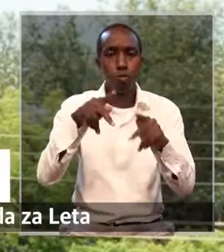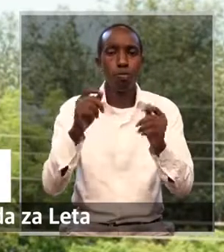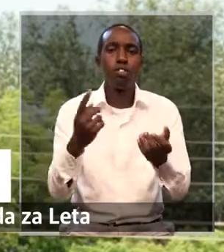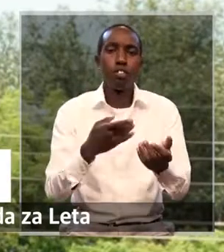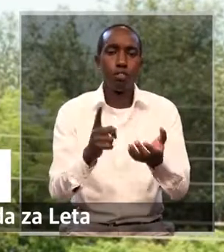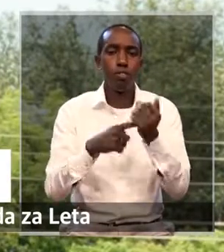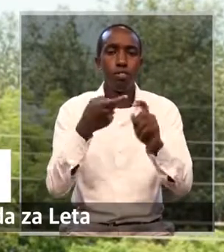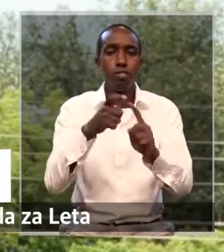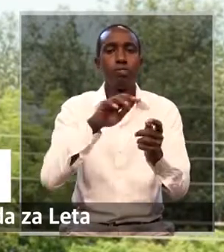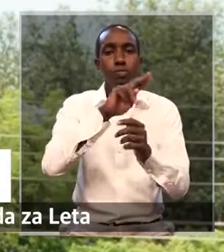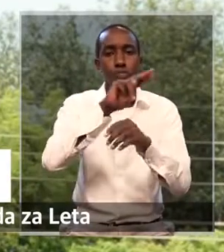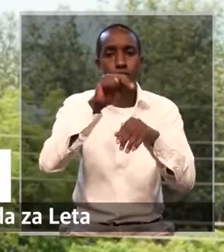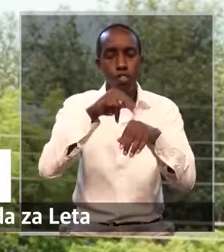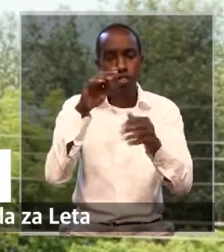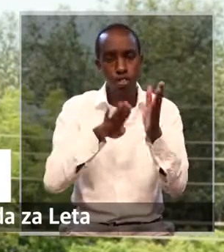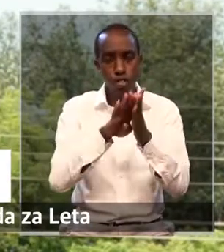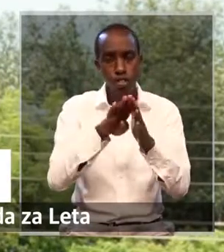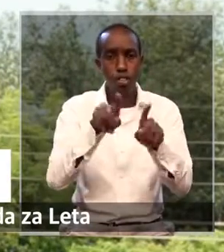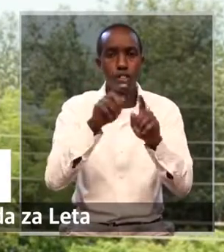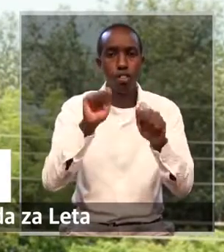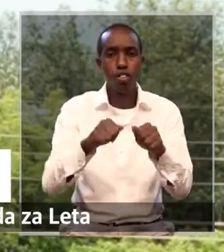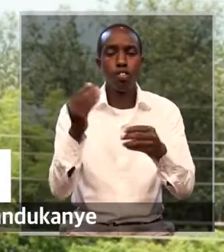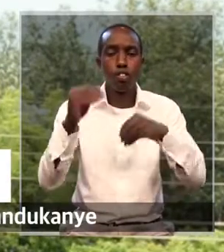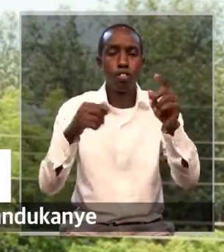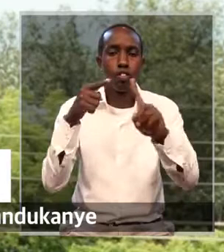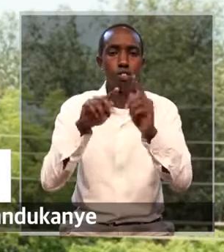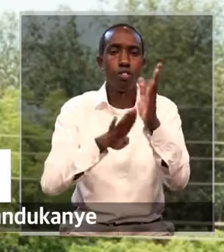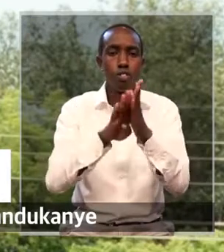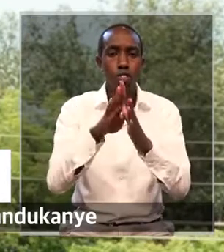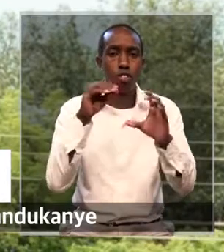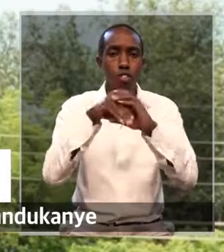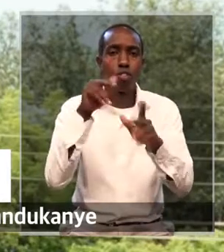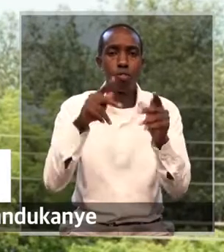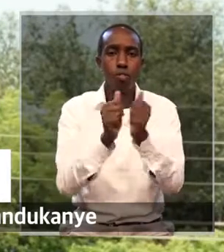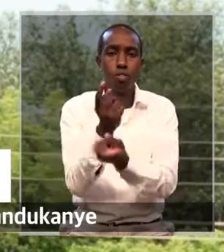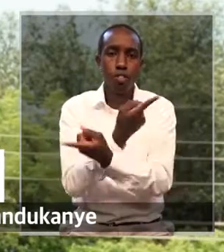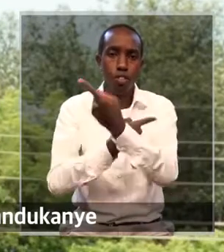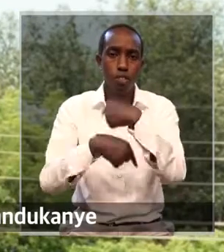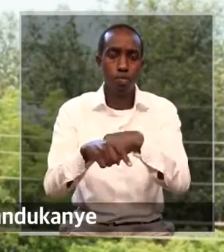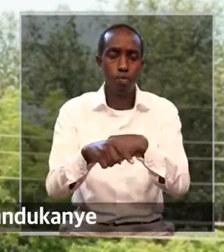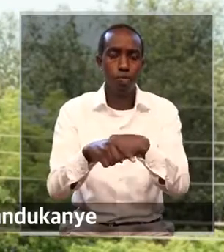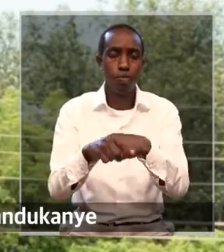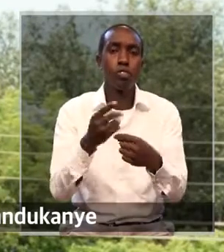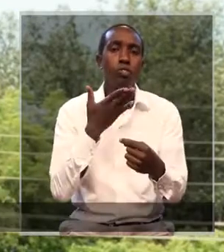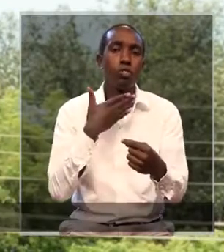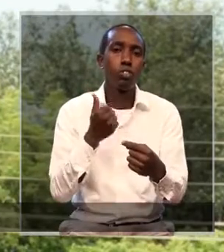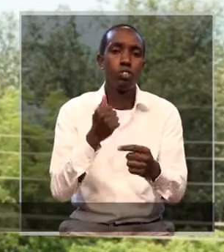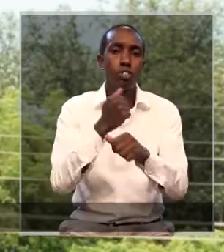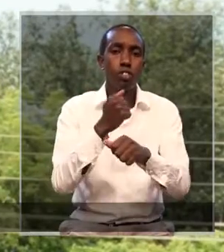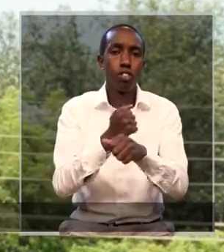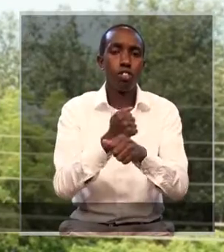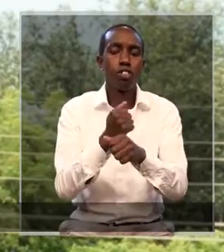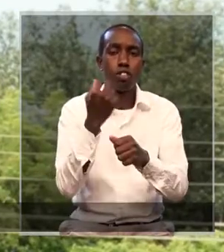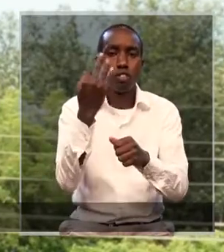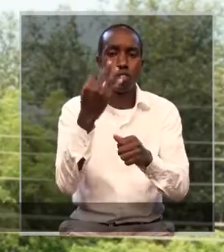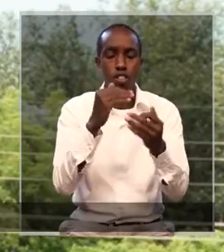citizens can benefit from national development but also make their own contribution to development, including people with disabilities. We wanted to work